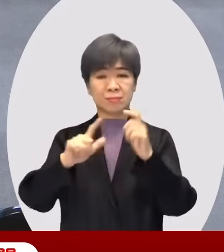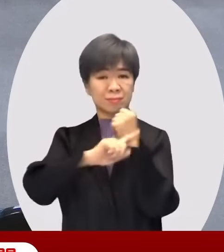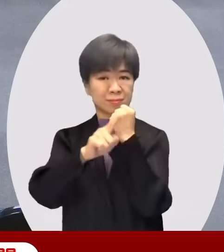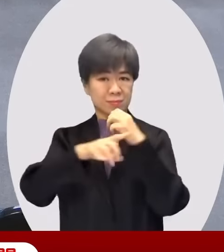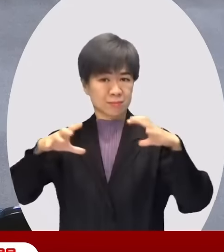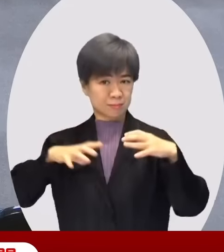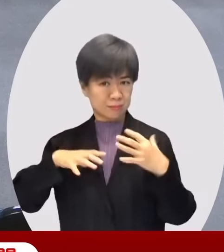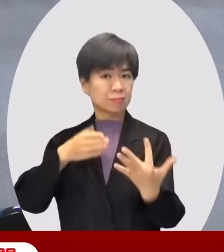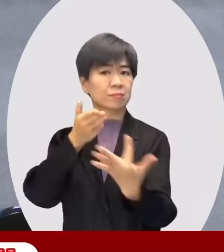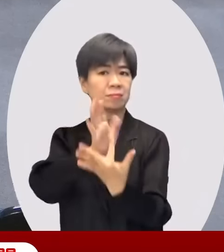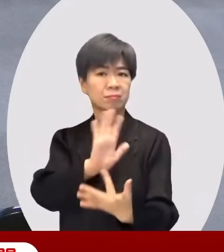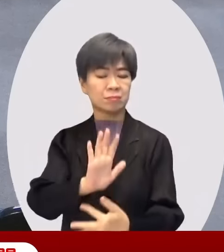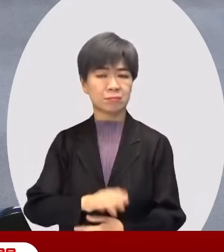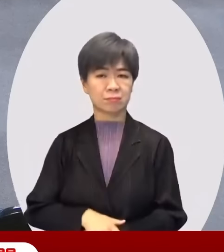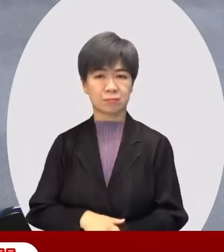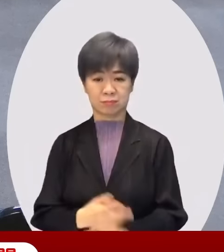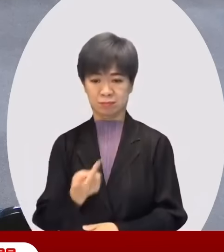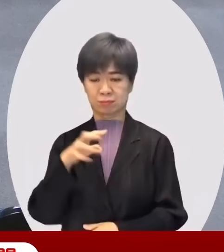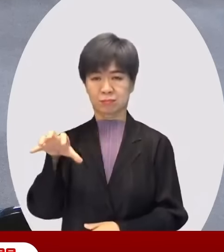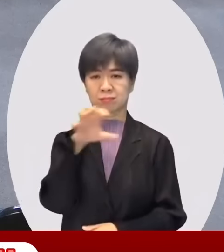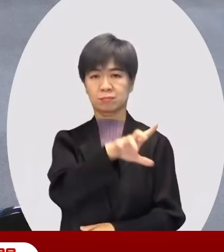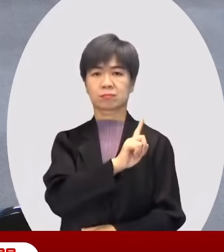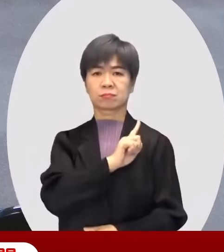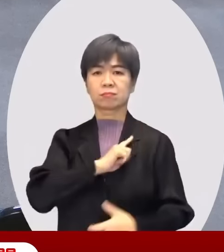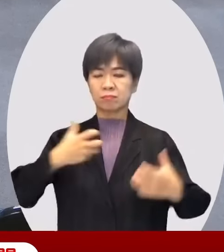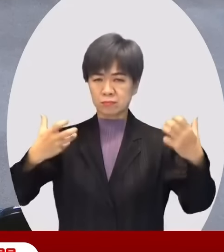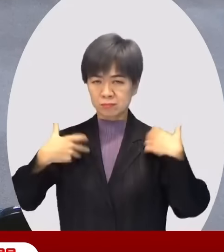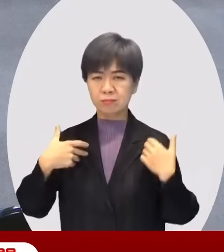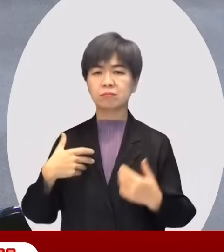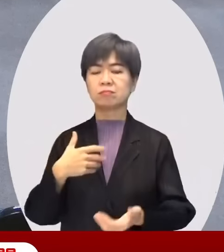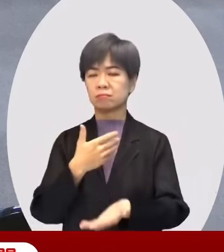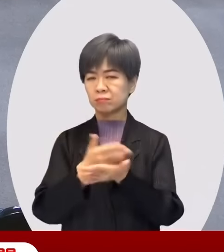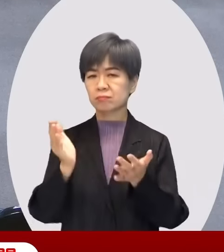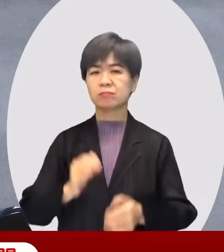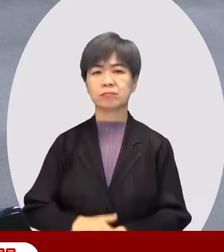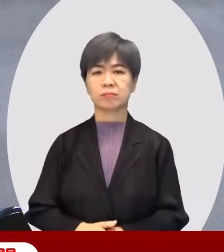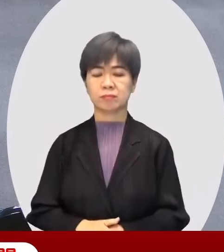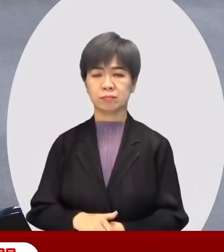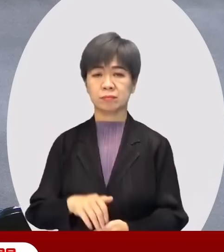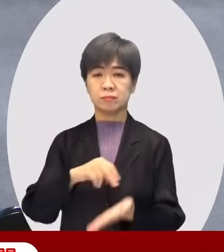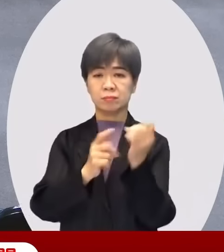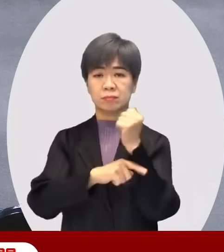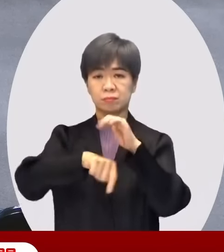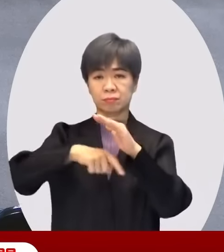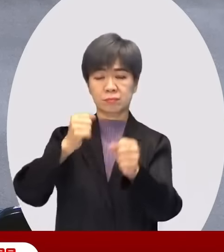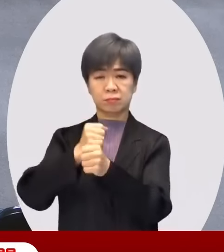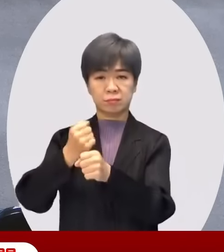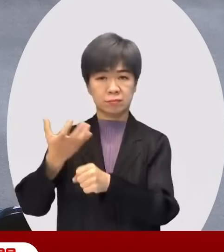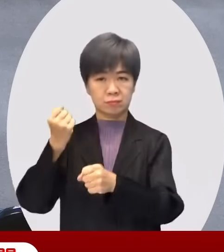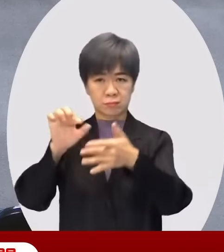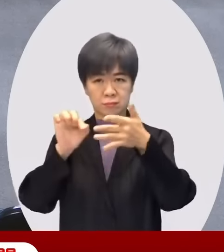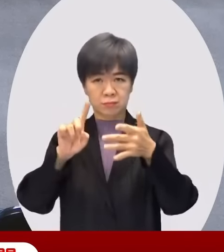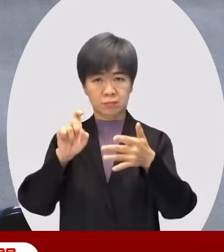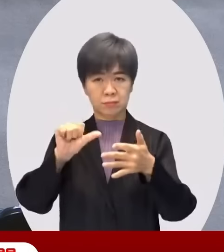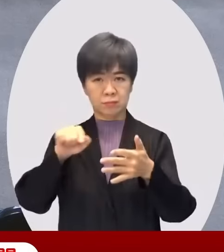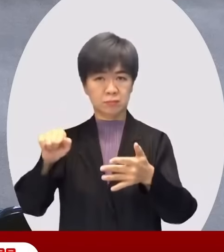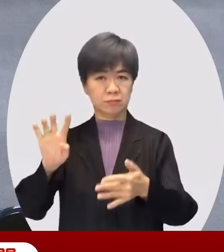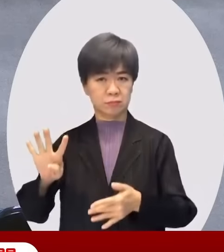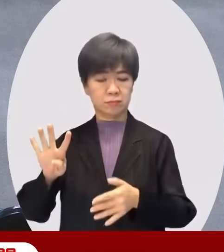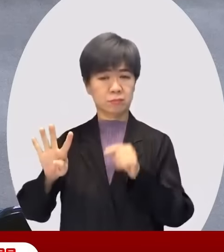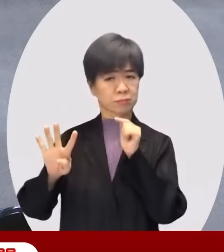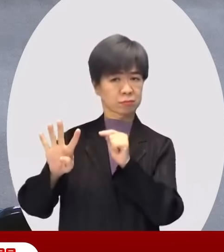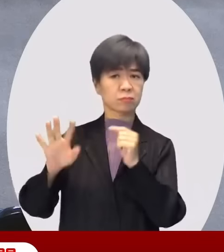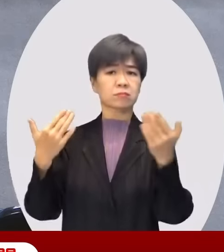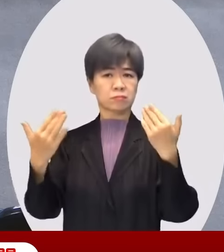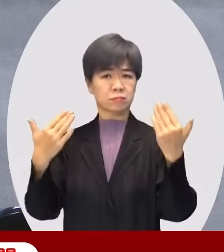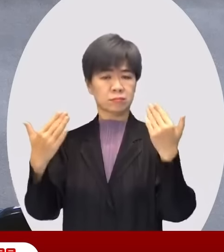大法官不介入，让两个政治机关自己去处理就好了。那实际上在立法院职权行使法 第十五条之四就